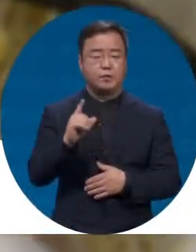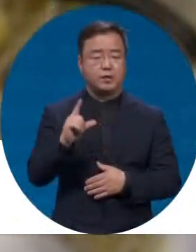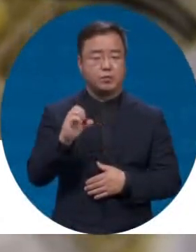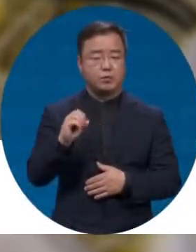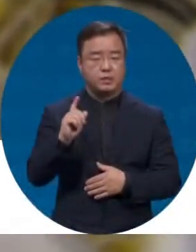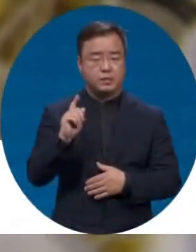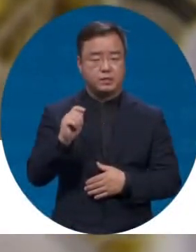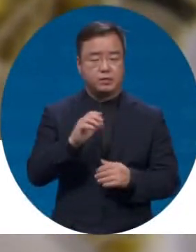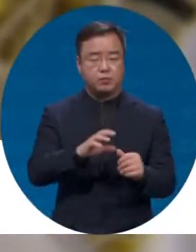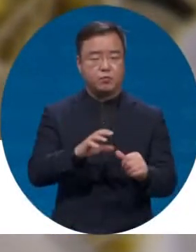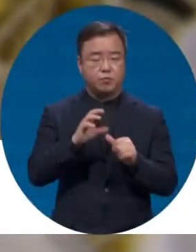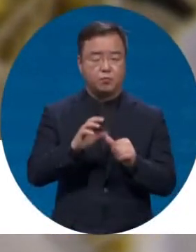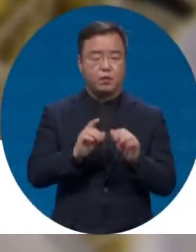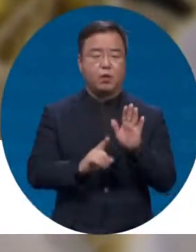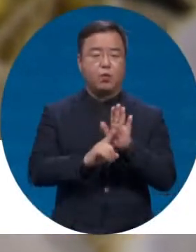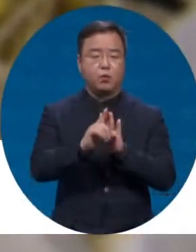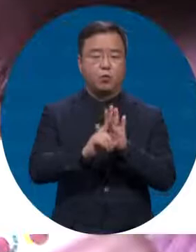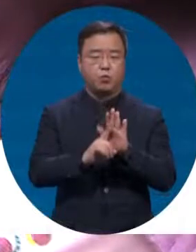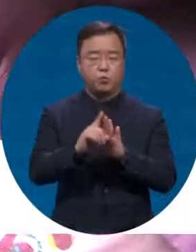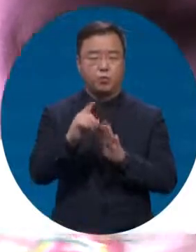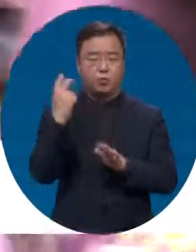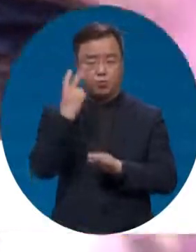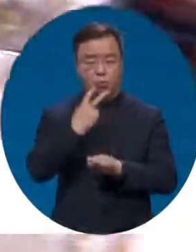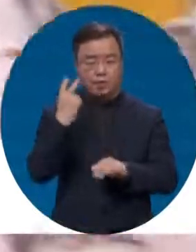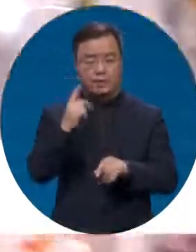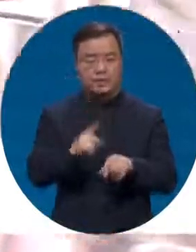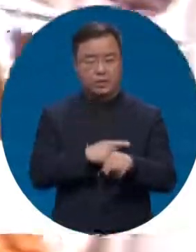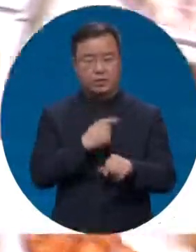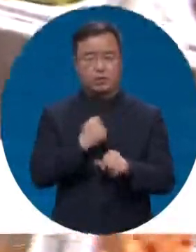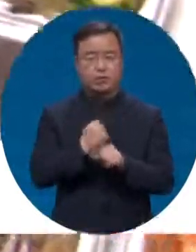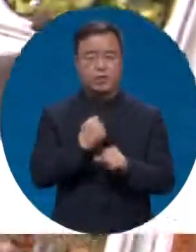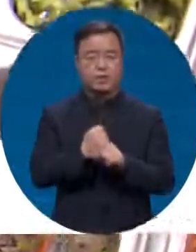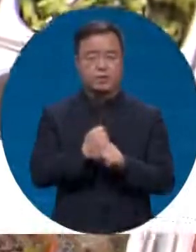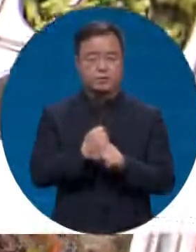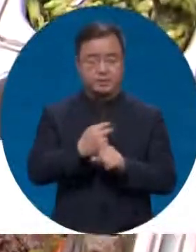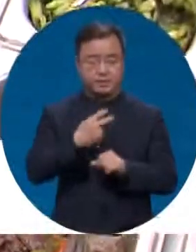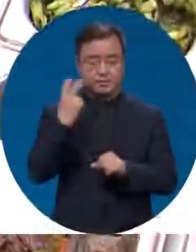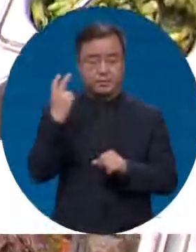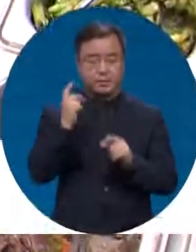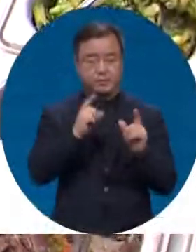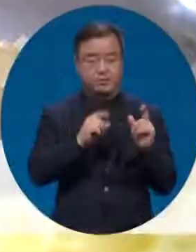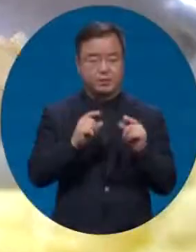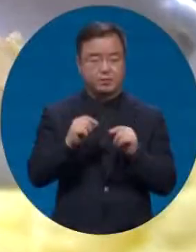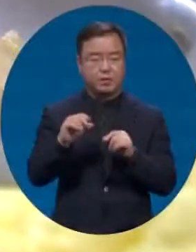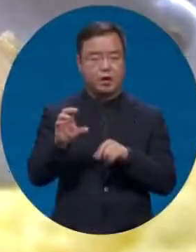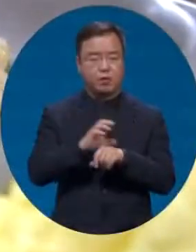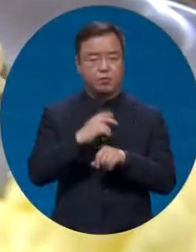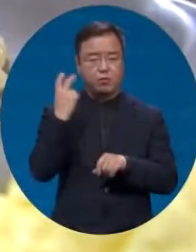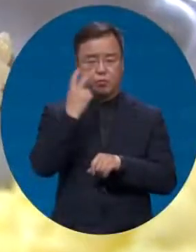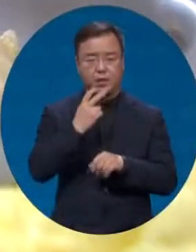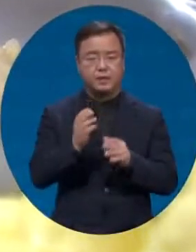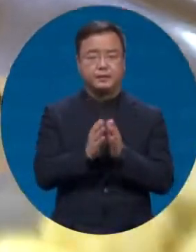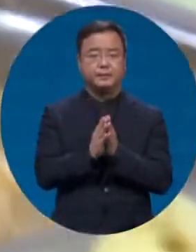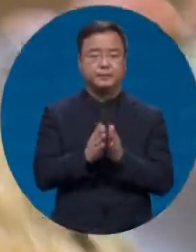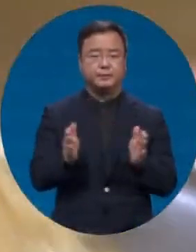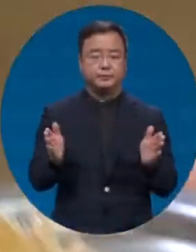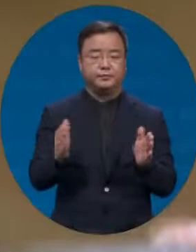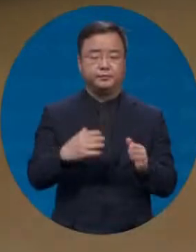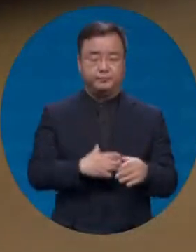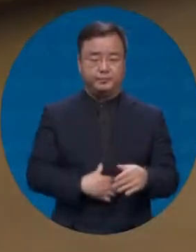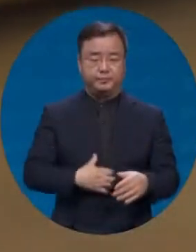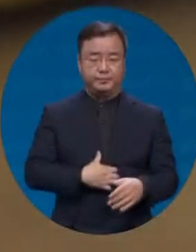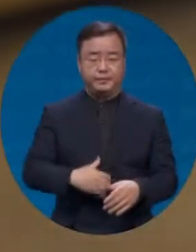보관 온도를 자동으로 관리하는 등 스마트 급식관리 시스템을 도입합니다 식중독이 발생했을 때